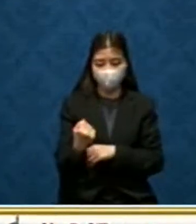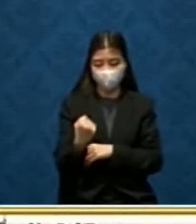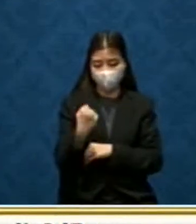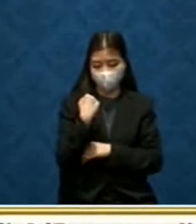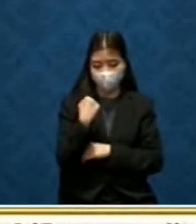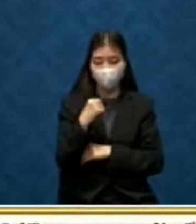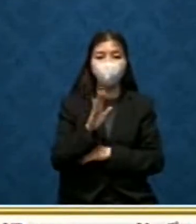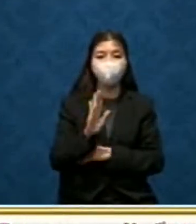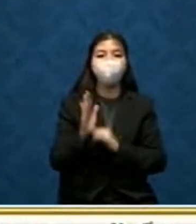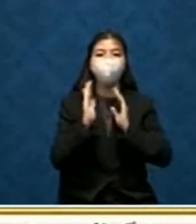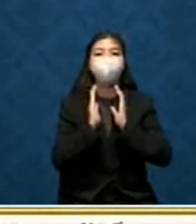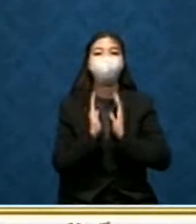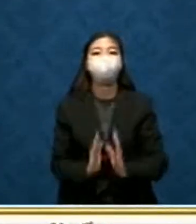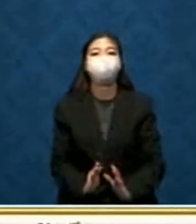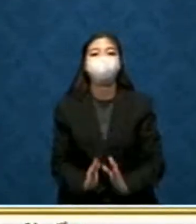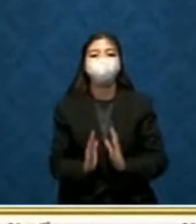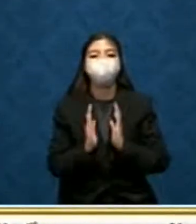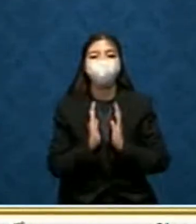คงในทุท vamos